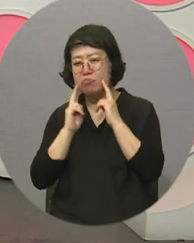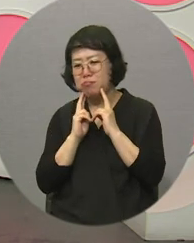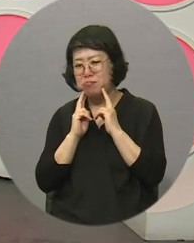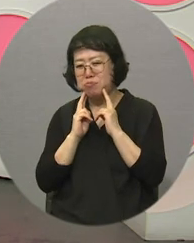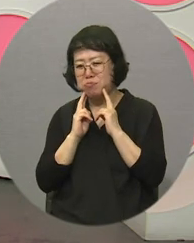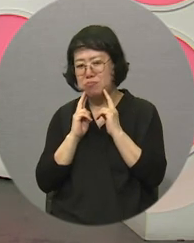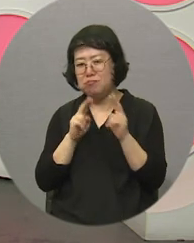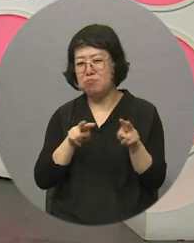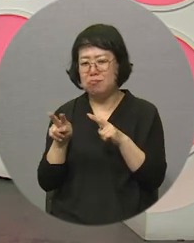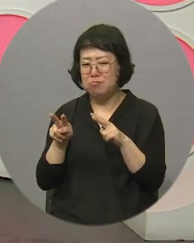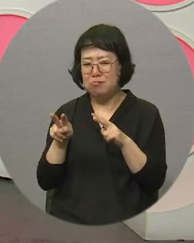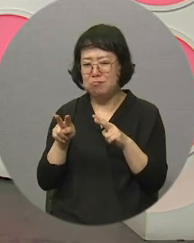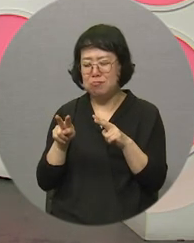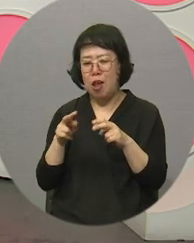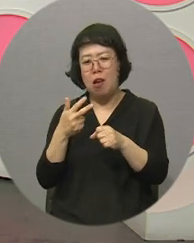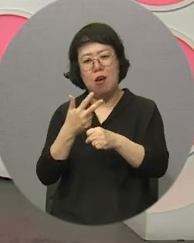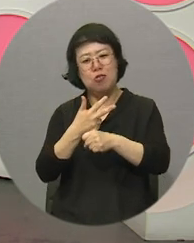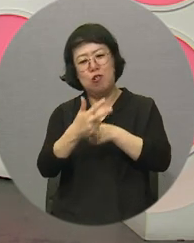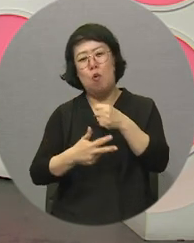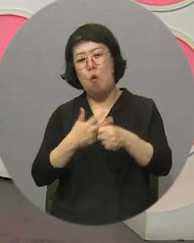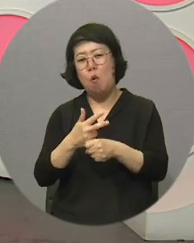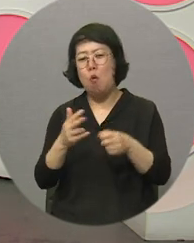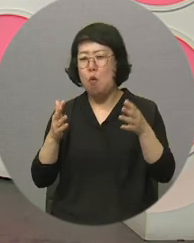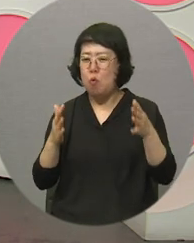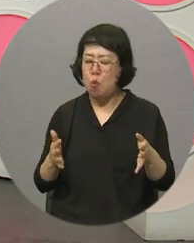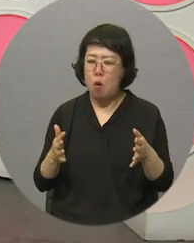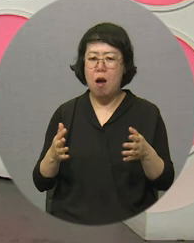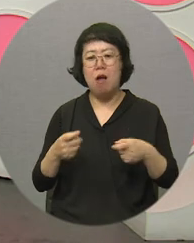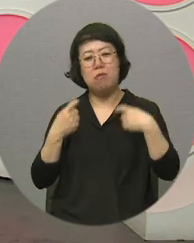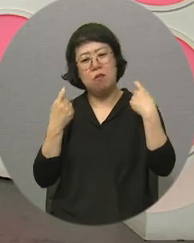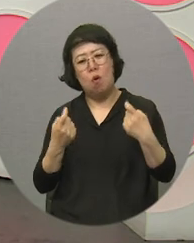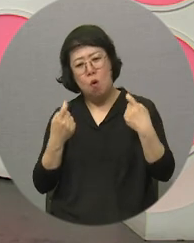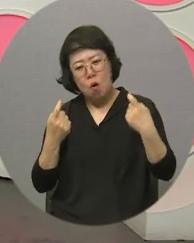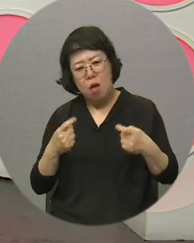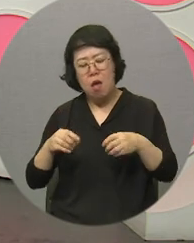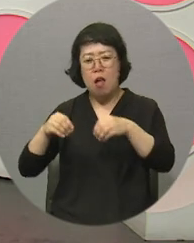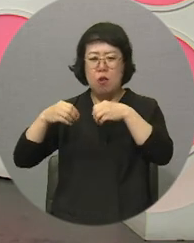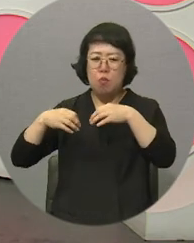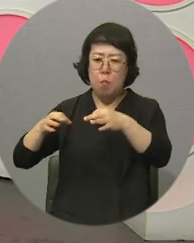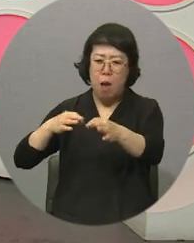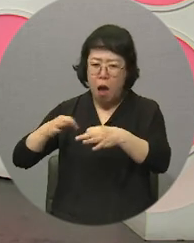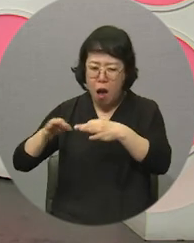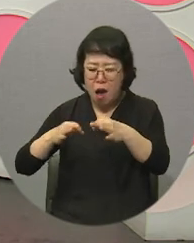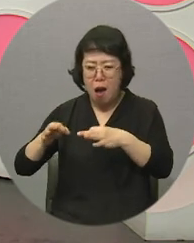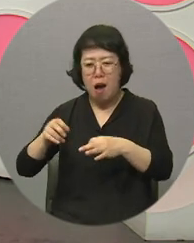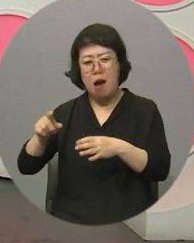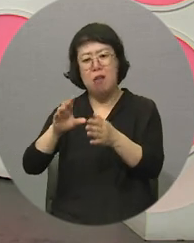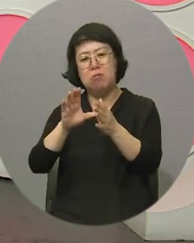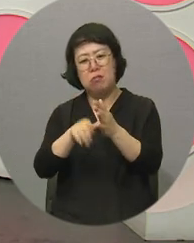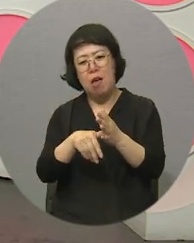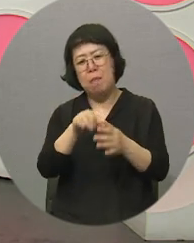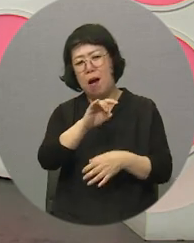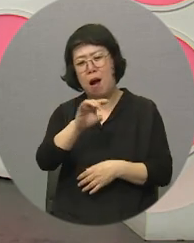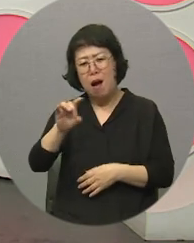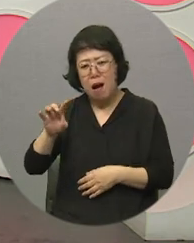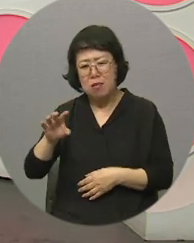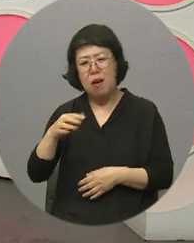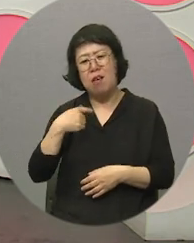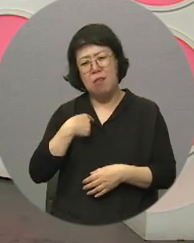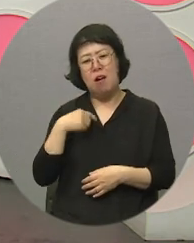지난 7년간 저희 부부는 나들이부터 쇼핑까지 언제나 함께 하다